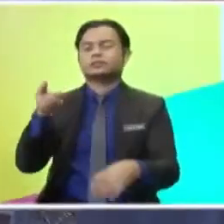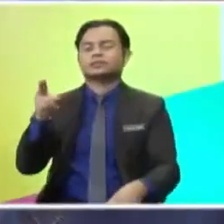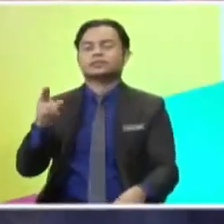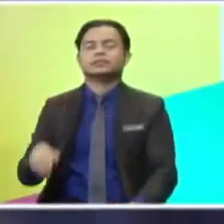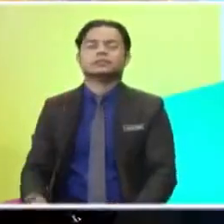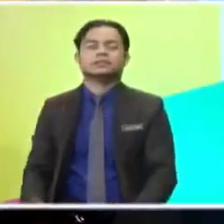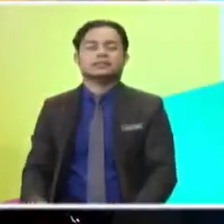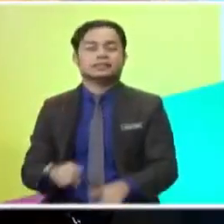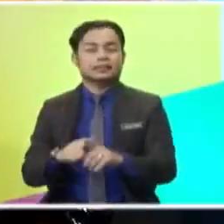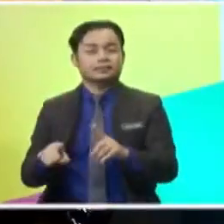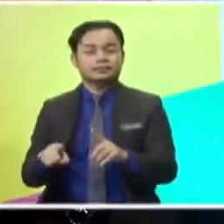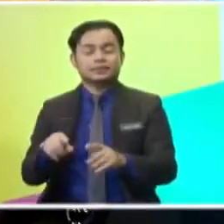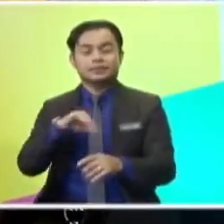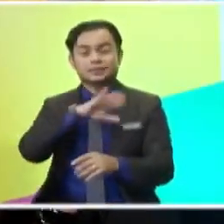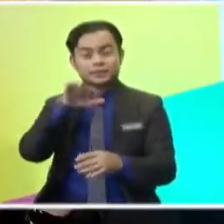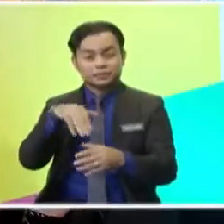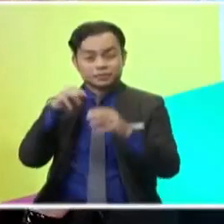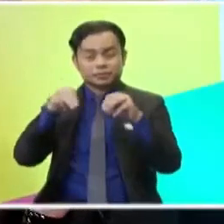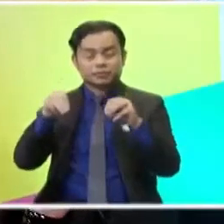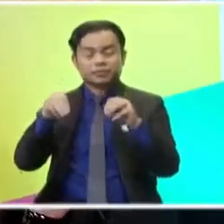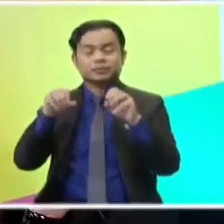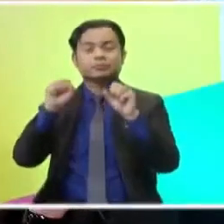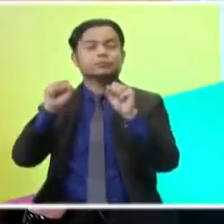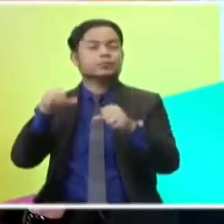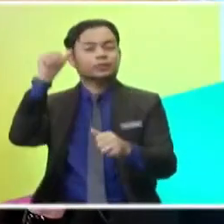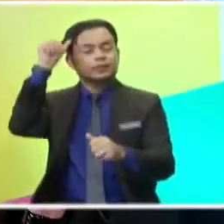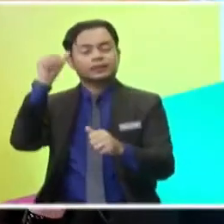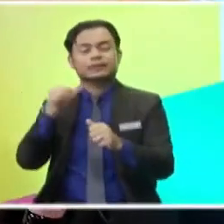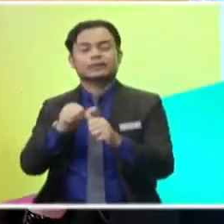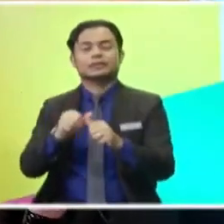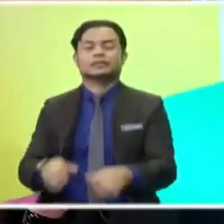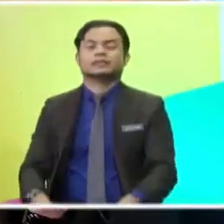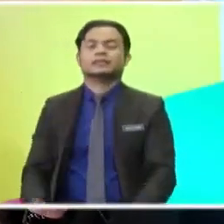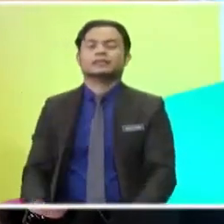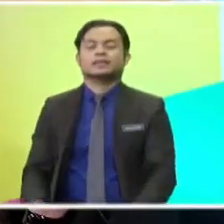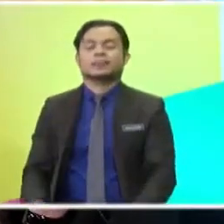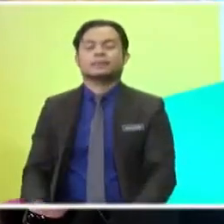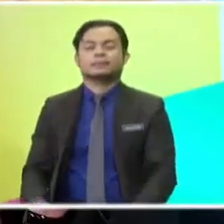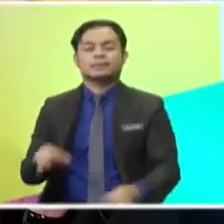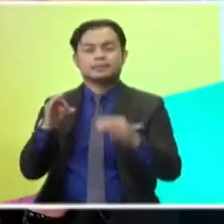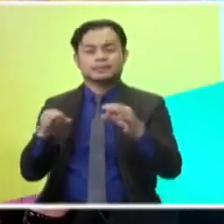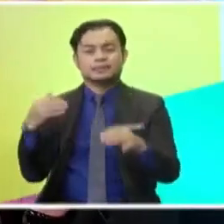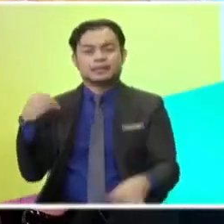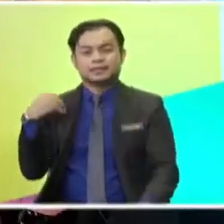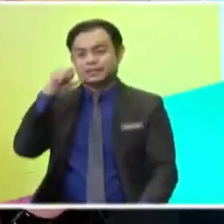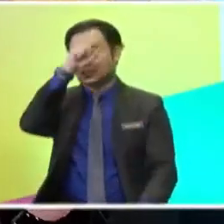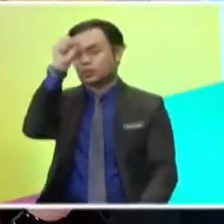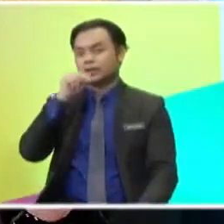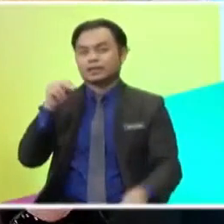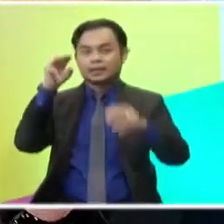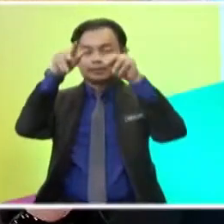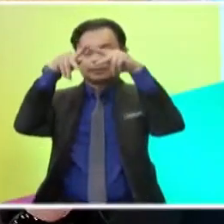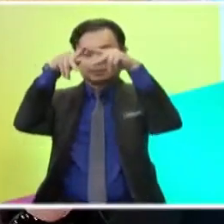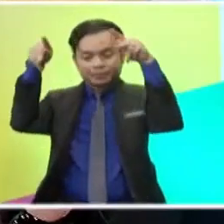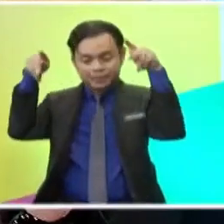perlu diingati oleh murid-murid jika bertemu atau berhadapan dengan soalan peperiksaan sebegini. Pertama,